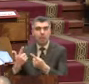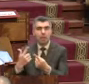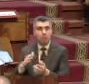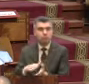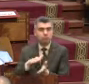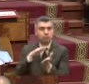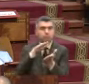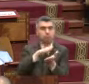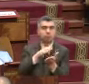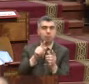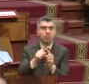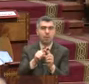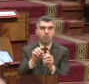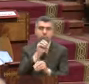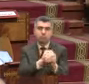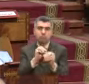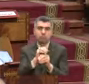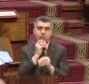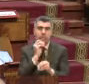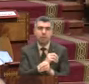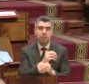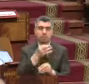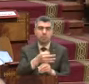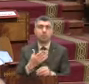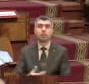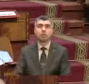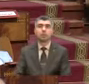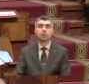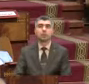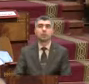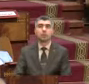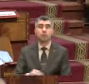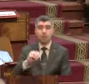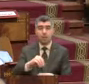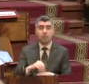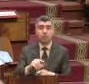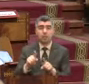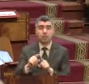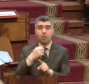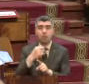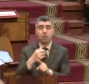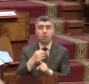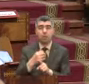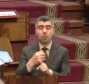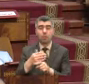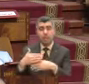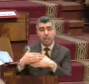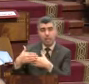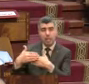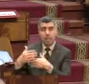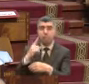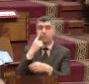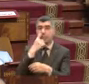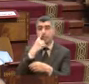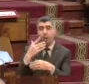من اجل يعني تهيئه هذه المطارح. ثم كذلك مطرح عماله المضيق الفنيدق اللي هو المركز ديالو موجود بمدينه الفنيدق، اللي